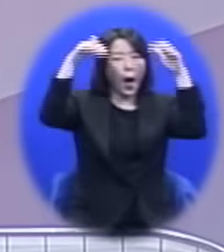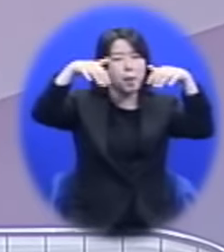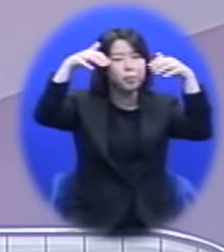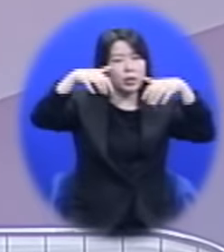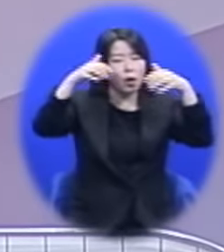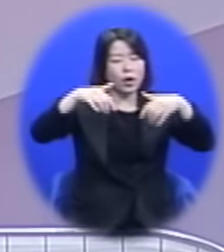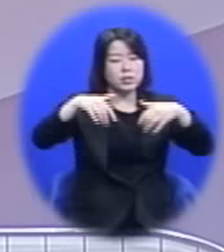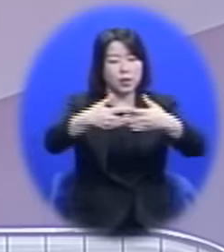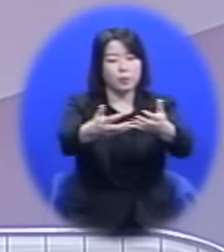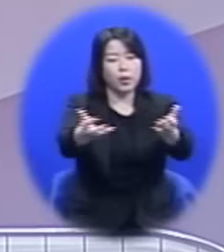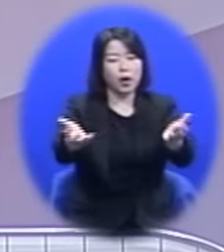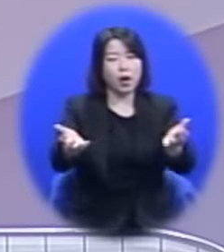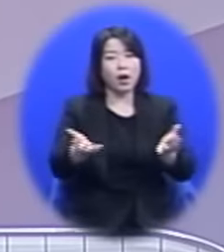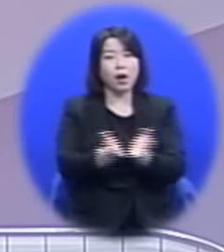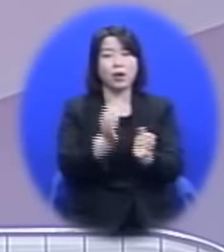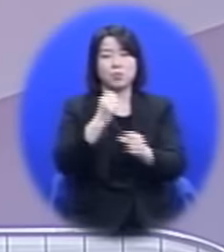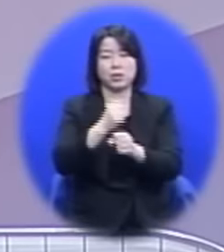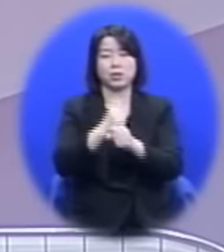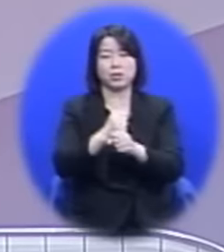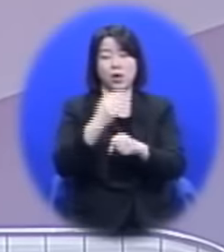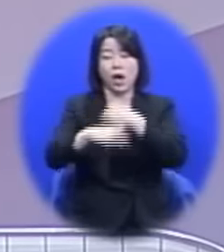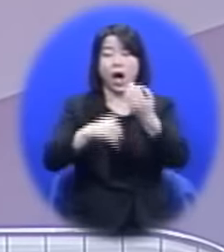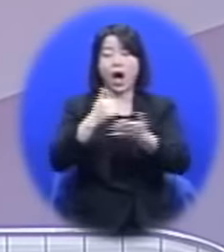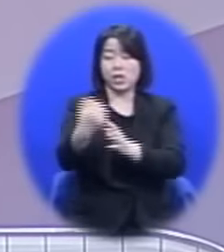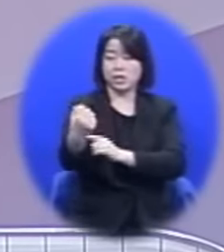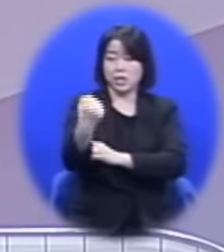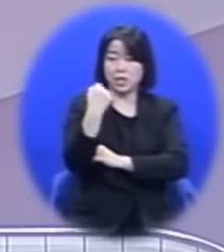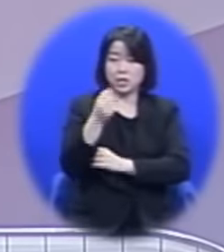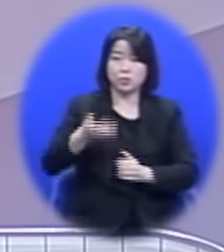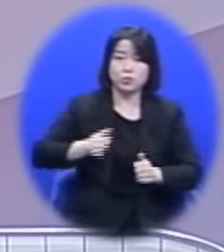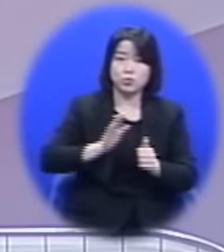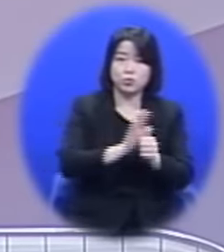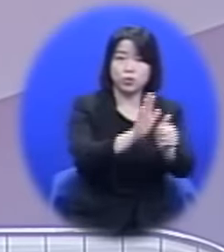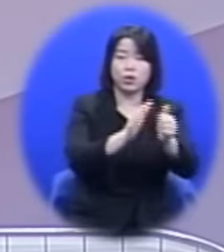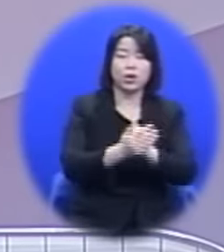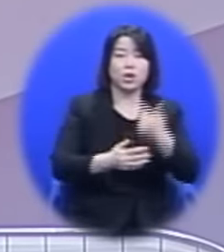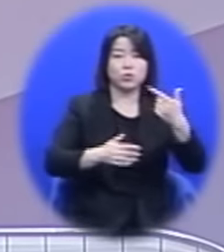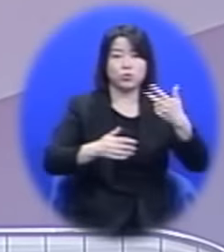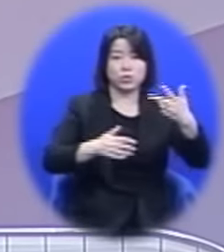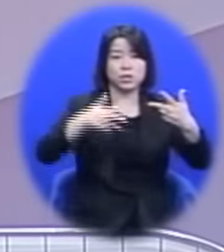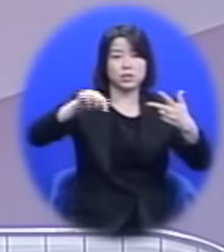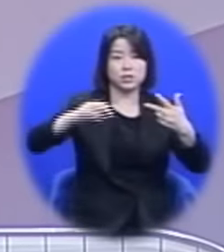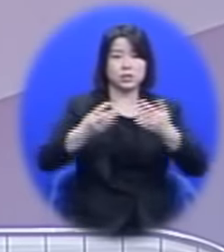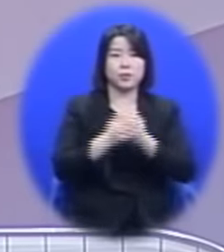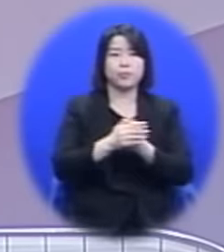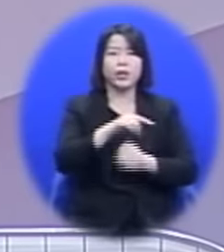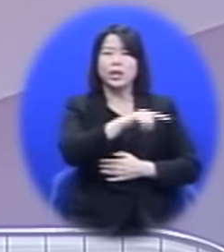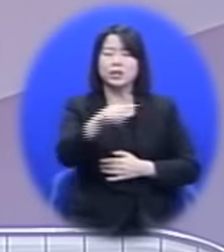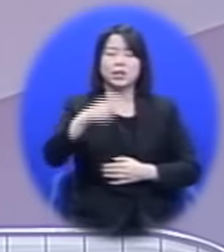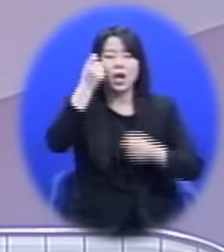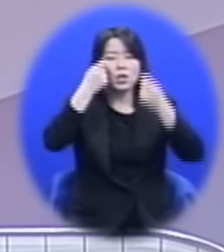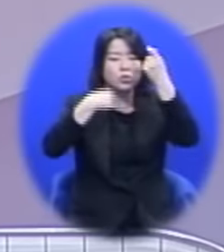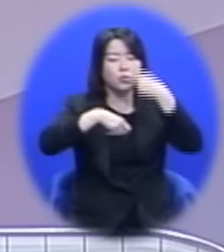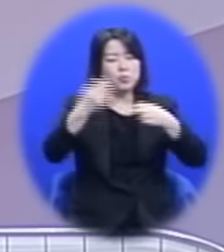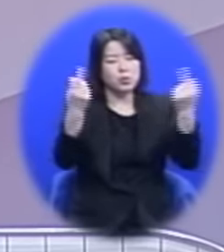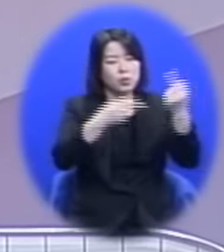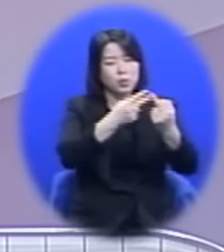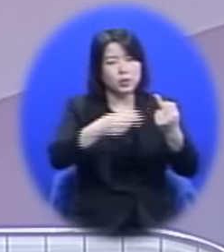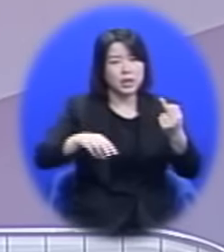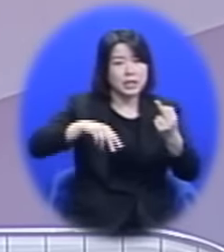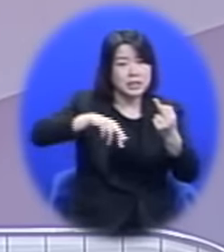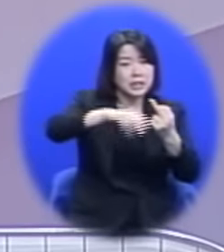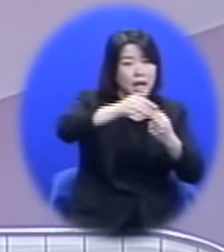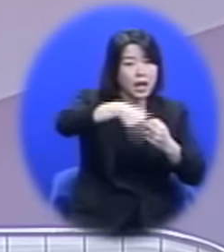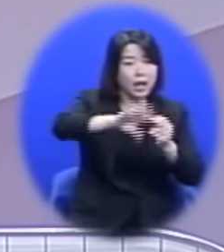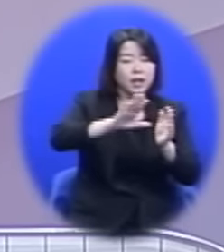고입니다. 하나님께서 힘을 주시고 또 주십니다. 6절, 7절입니다. 그들이 눈물 골짜기를 지나갈 때